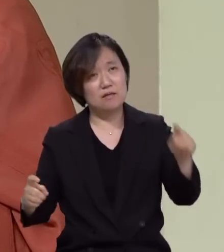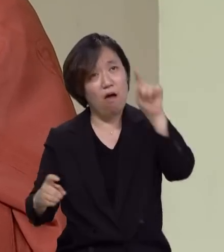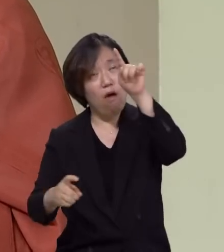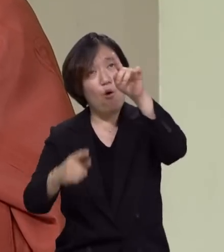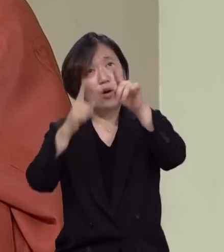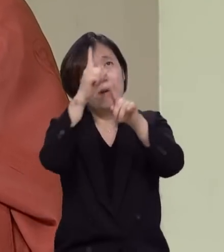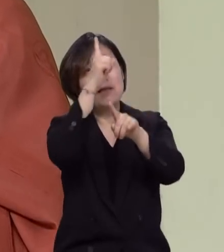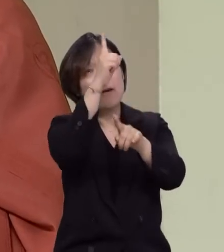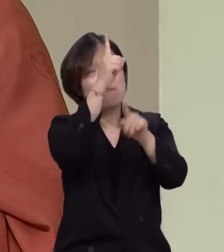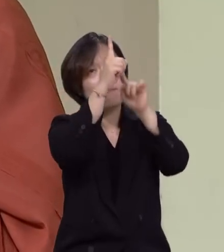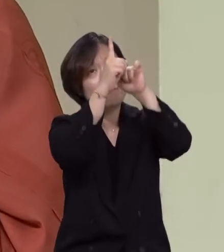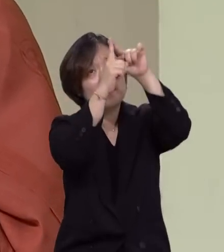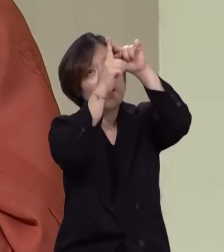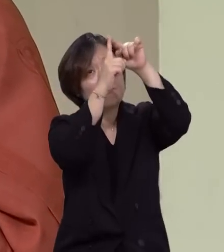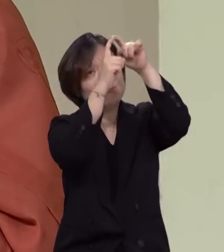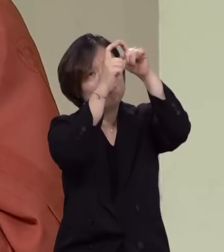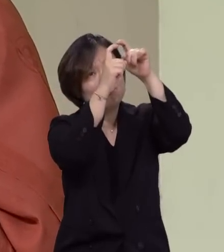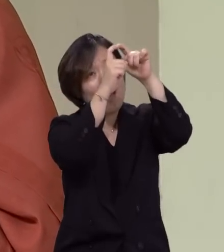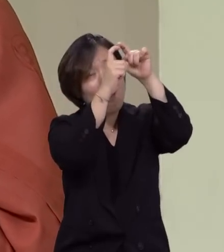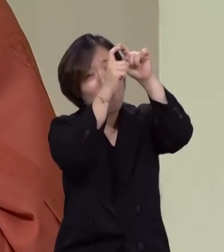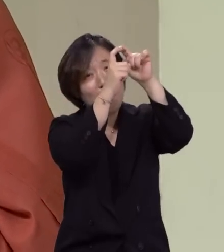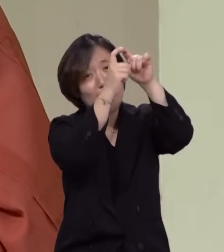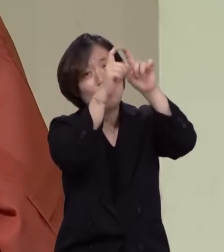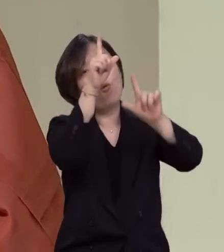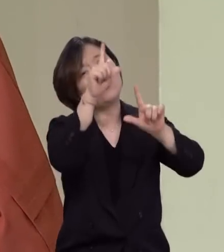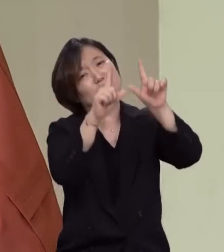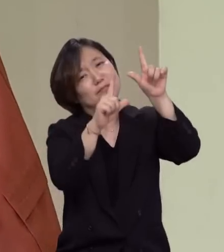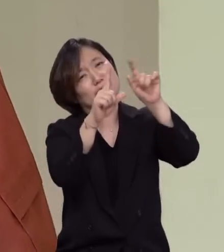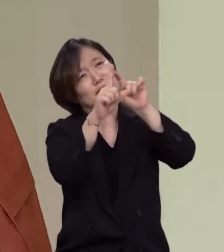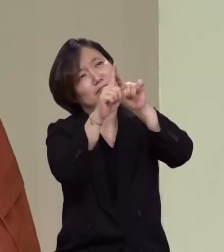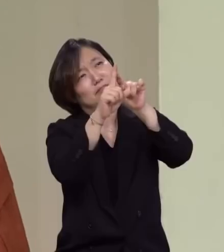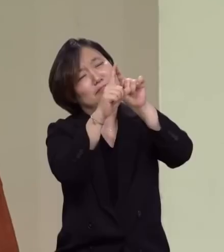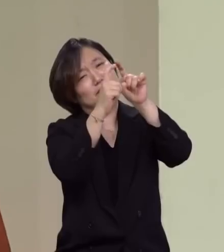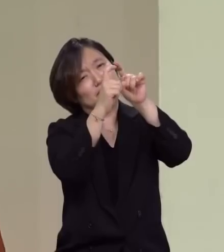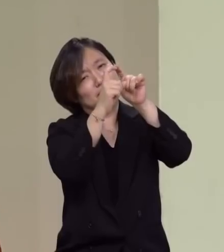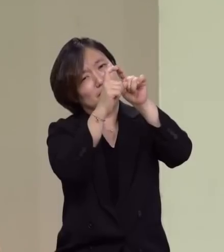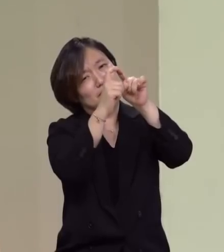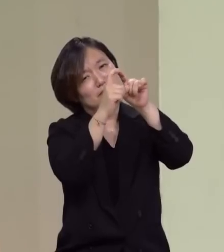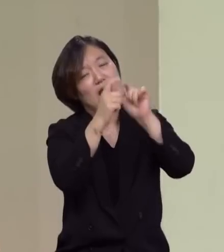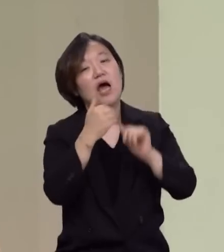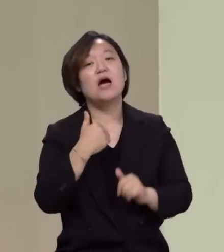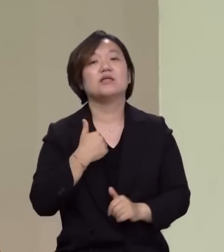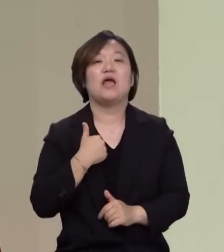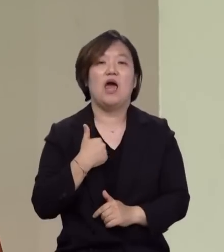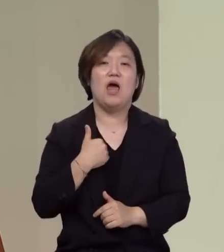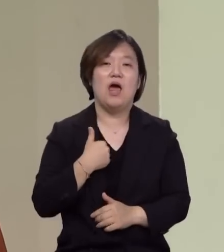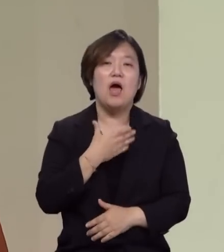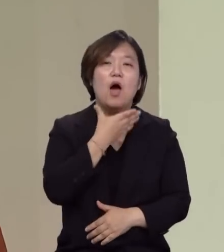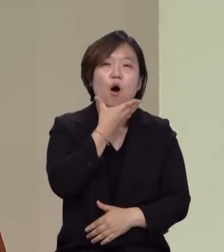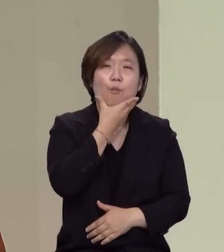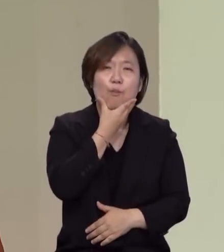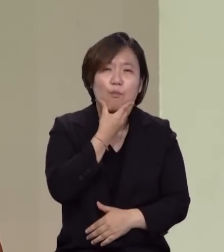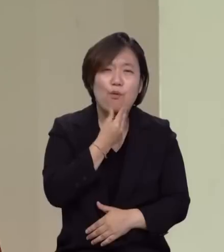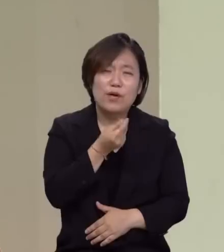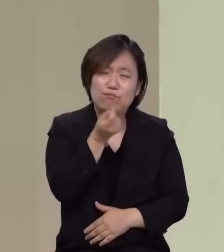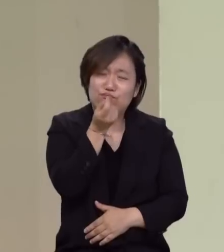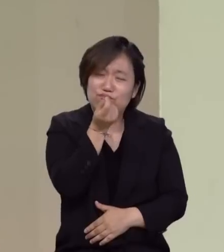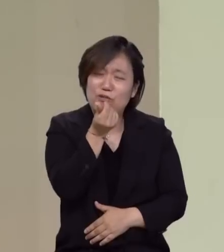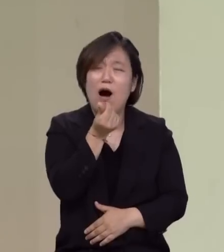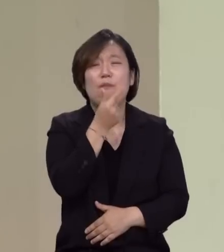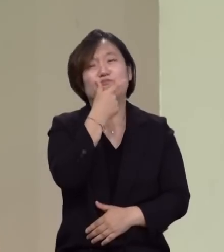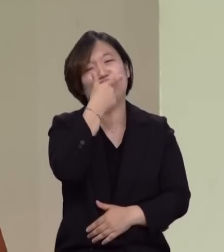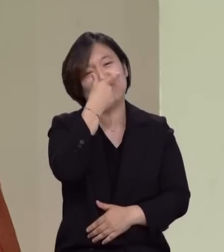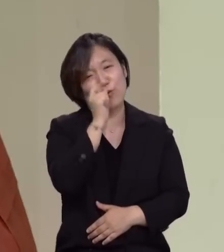그 한끝이 살짝 구부러진게 아 내 복의 그릇이 한껏 부족했나